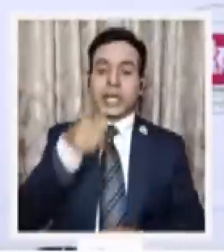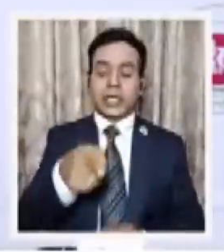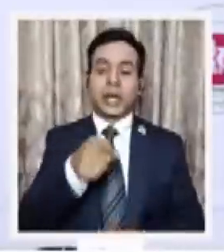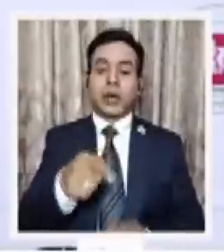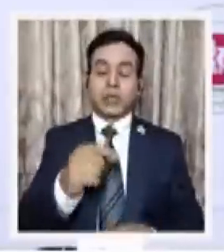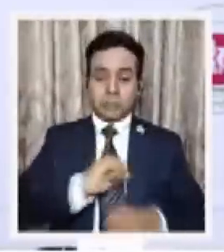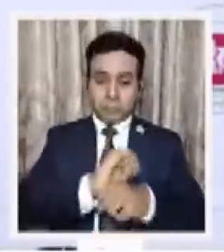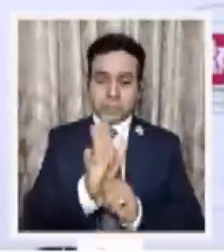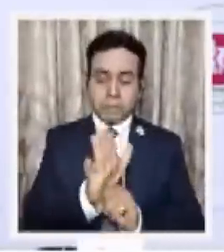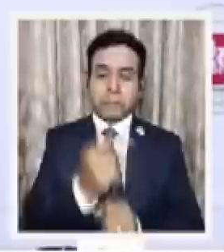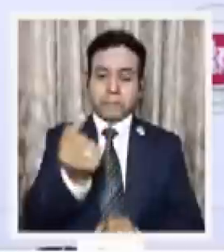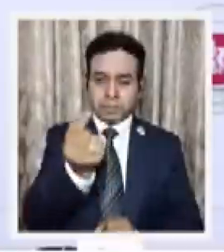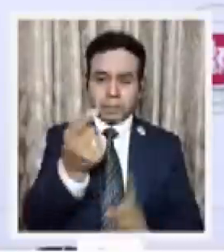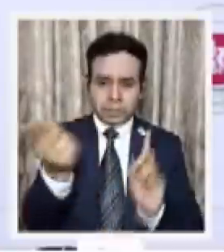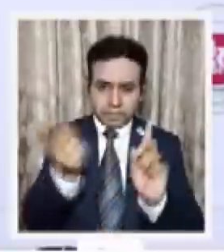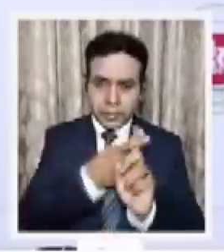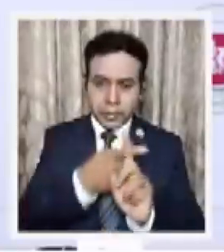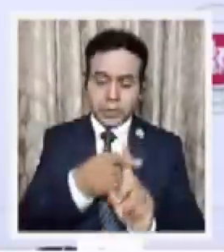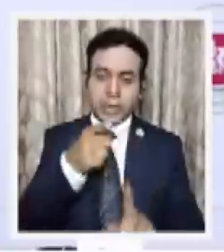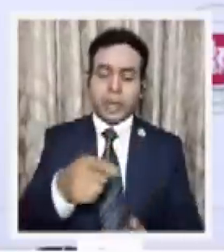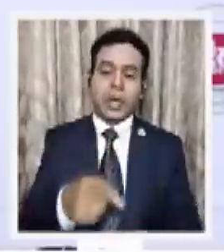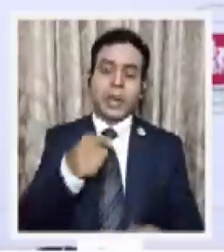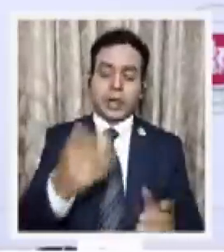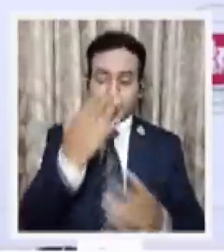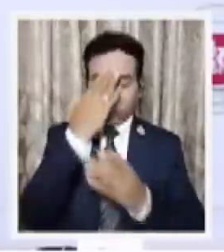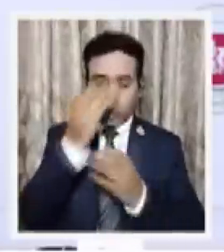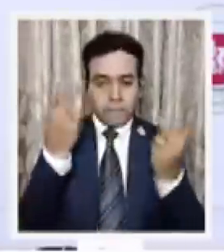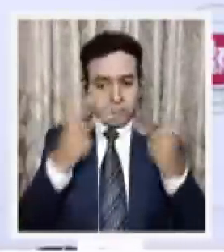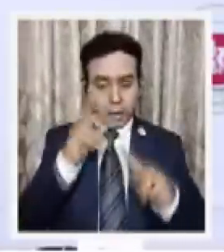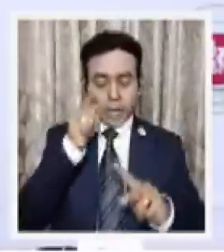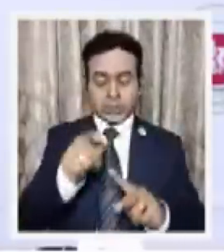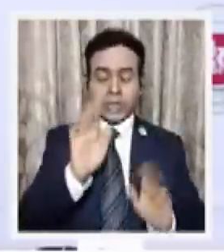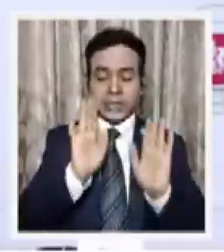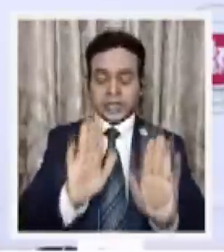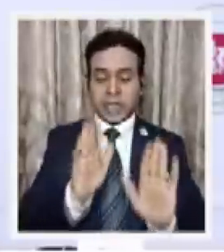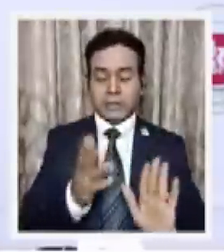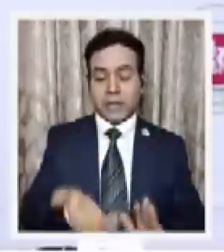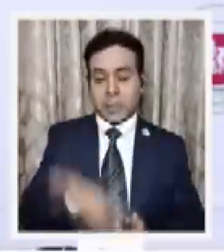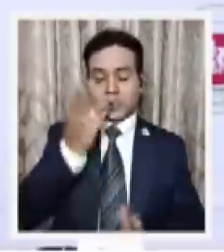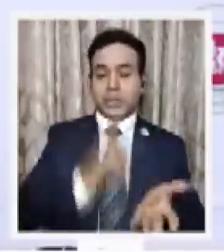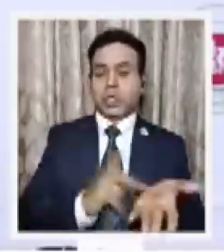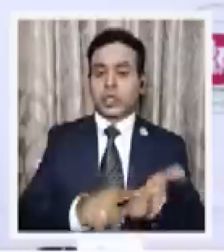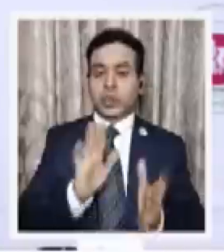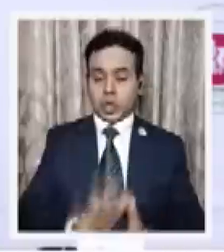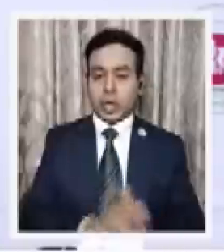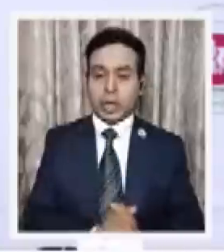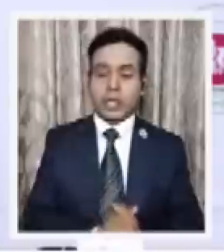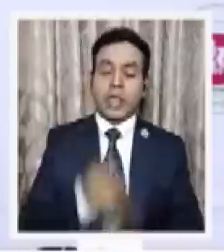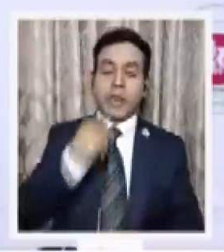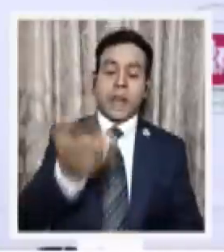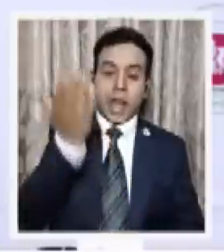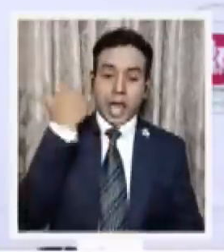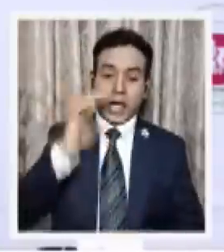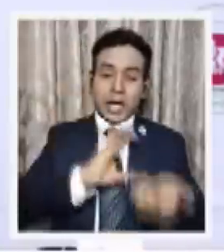ক্যান্সার, ফুসফুসের অসুখ, কিডনি অসুখ, যে কোনো ধরনের অনেক দিন ধরে ভুগছেন অসংক্রামক ব্যাধিতে, তারা অনেক বেশি